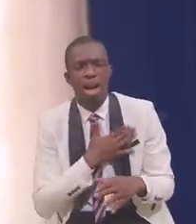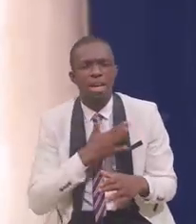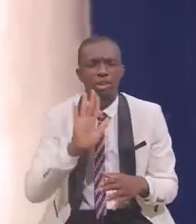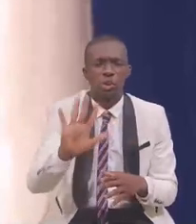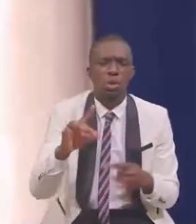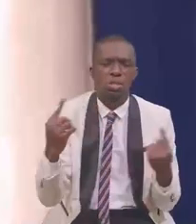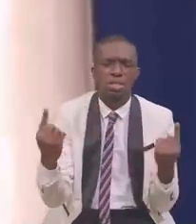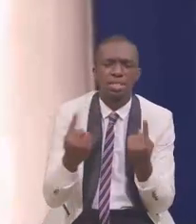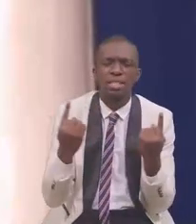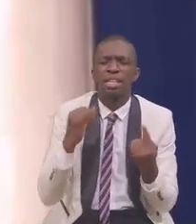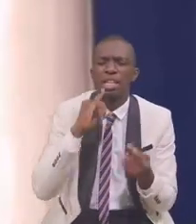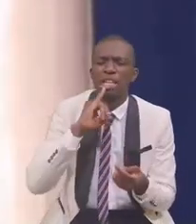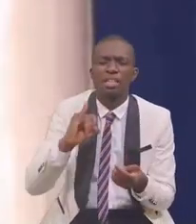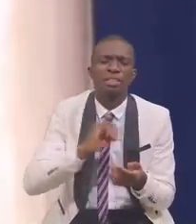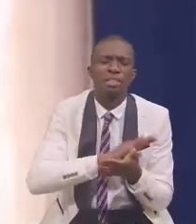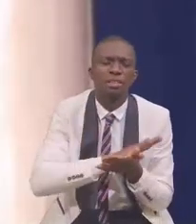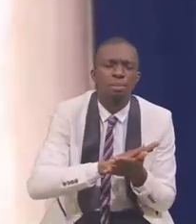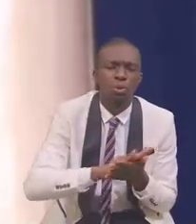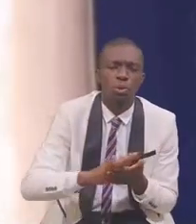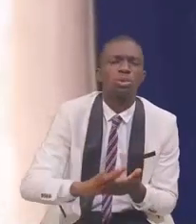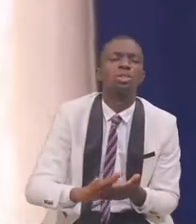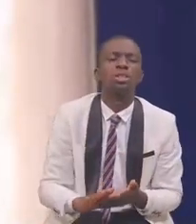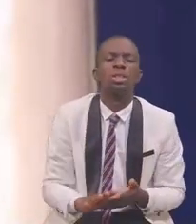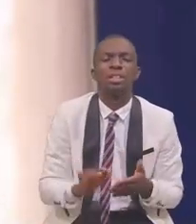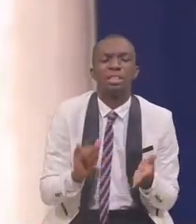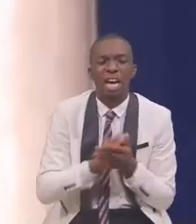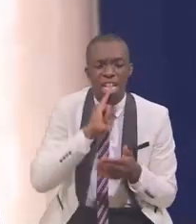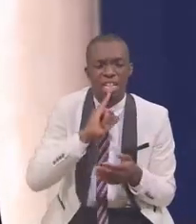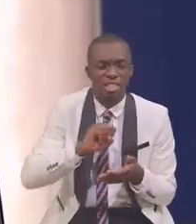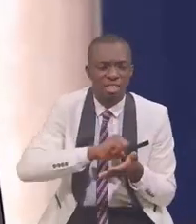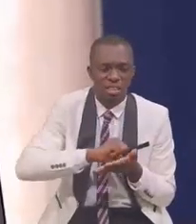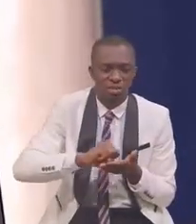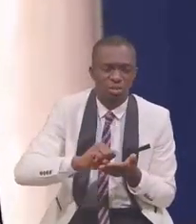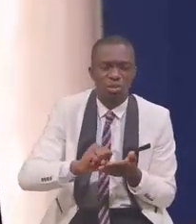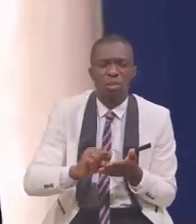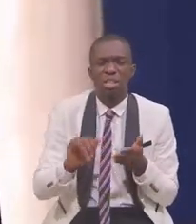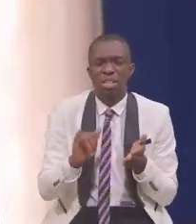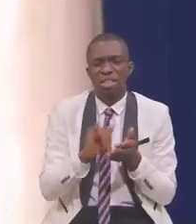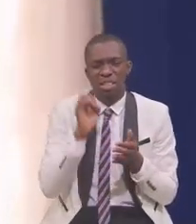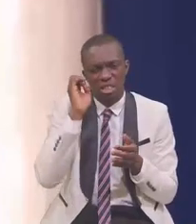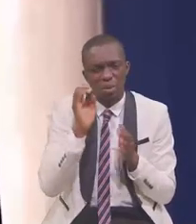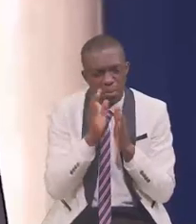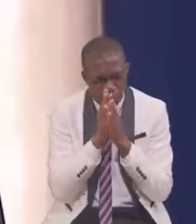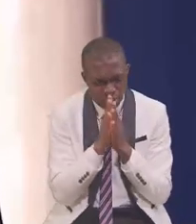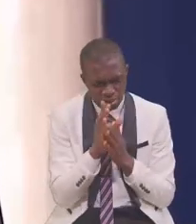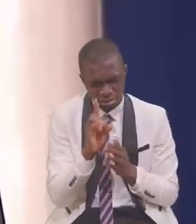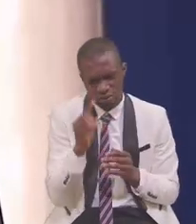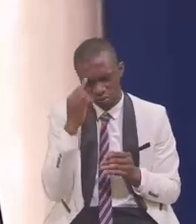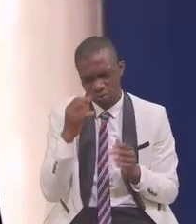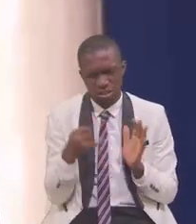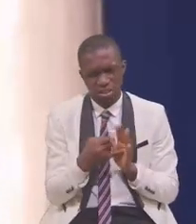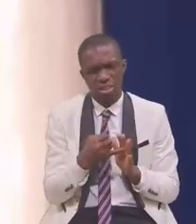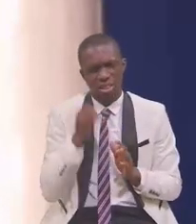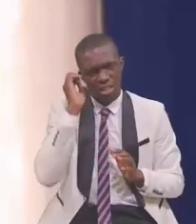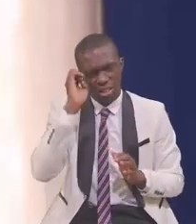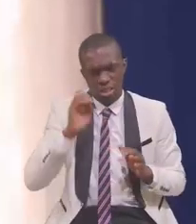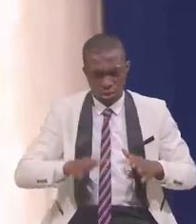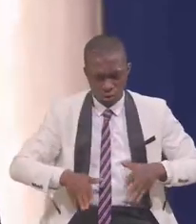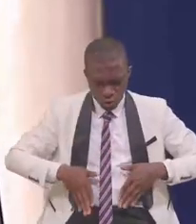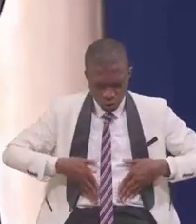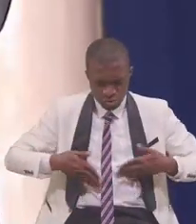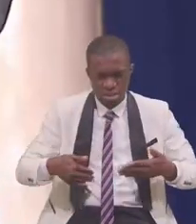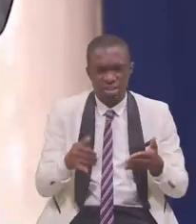la sanctification. Vous préparez pour cela parce que le Seigneur l'exige. Il a prié pour cela. Alors,